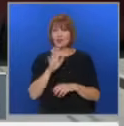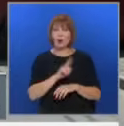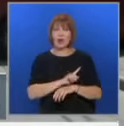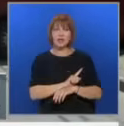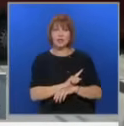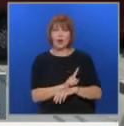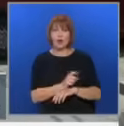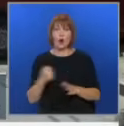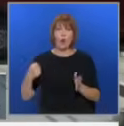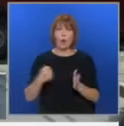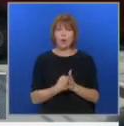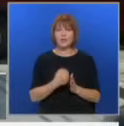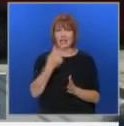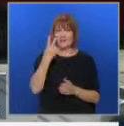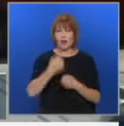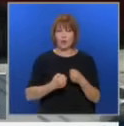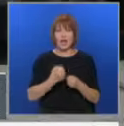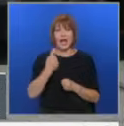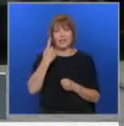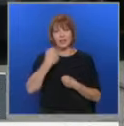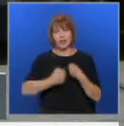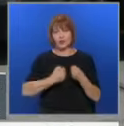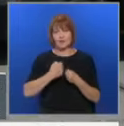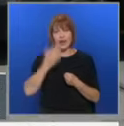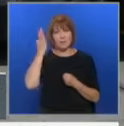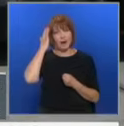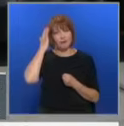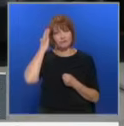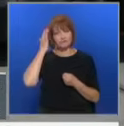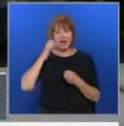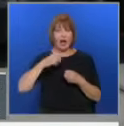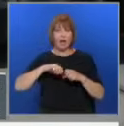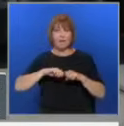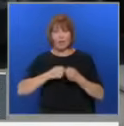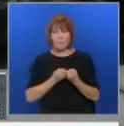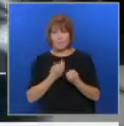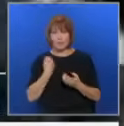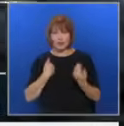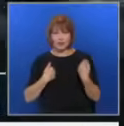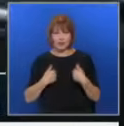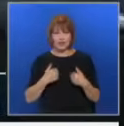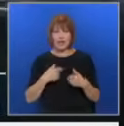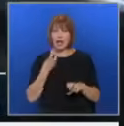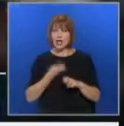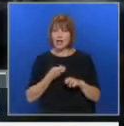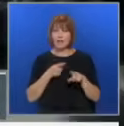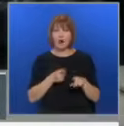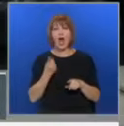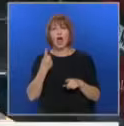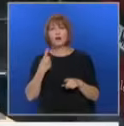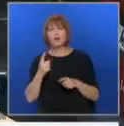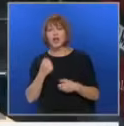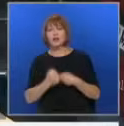две коли. Шофьорът на едната е с травми на главата и е в болница, а другият, отървал се само с оплаха, разказа за